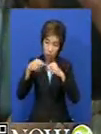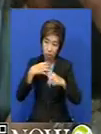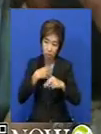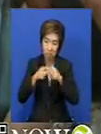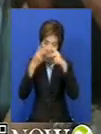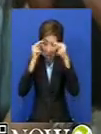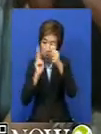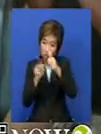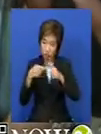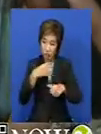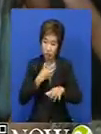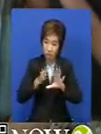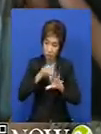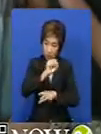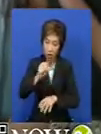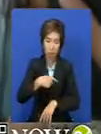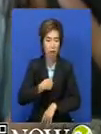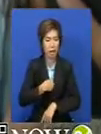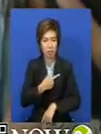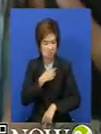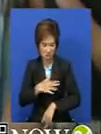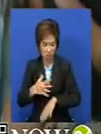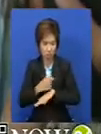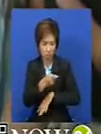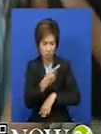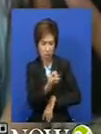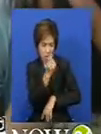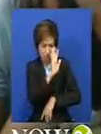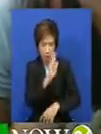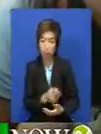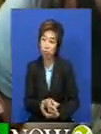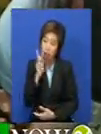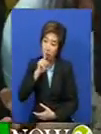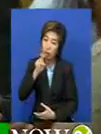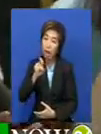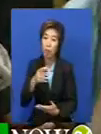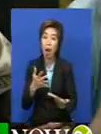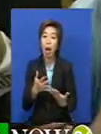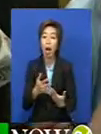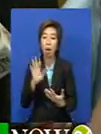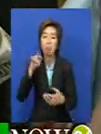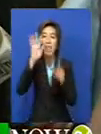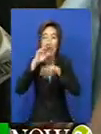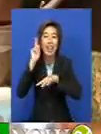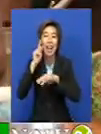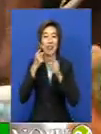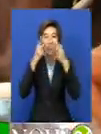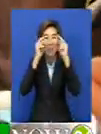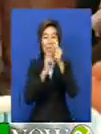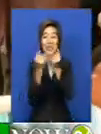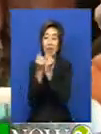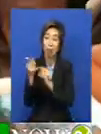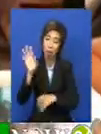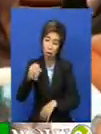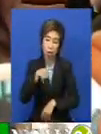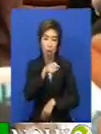นตัวไม่ชอบเล่นการเมืองอย่ามาถามอีกว่าจะเล่นการเมืองไหมนักข่าวถามต่ออีกครับก็เป็นวงที่สนิทกันนั่นแหละนะครับบอกว่าคุณไ